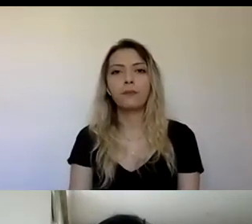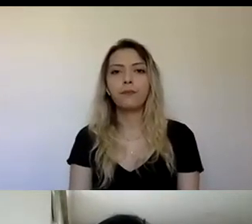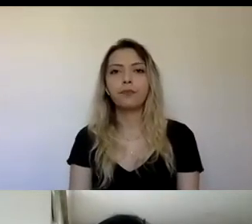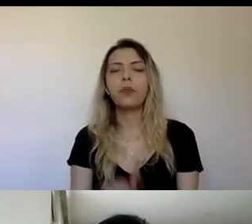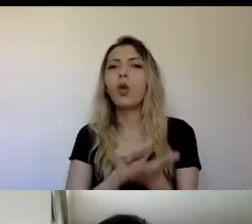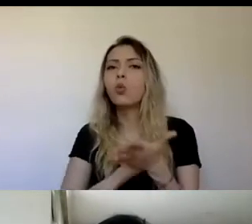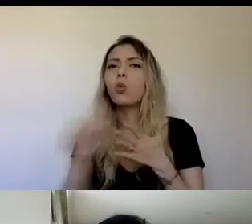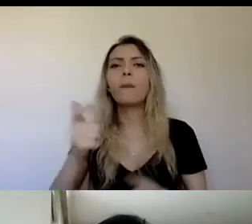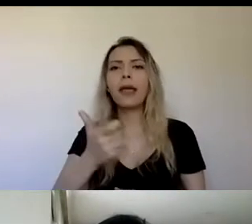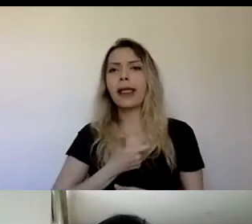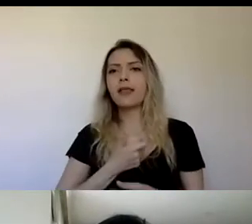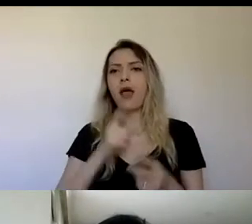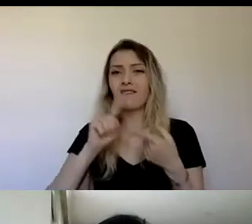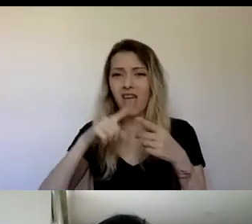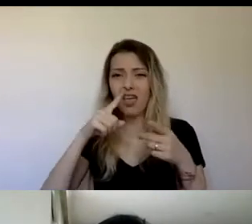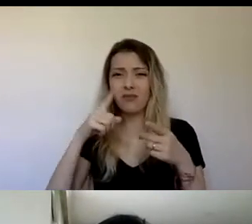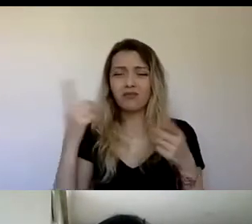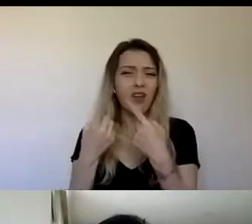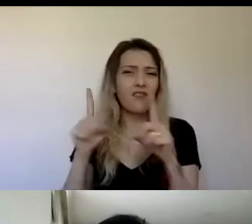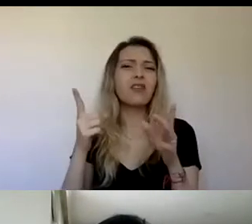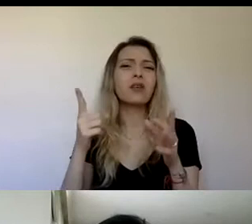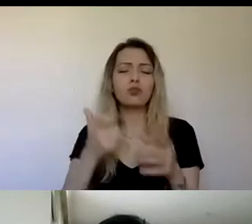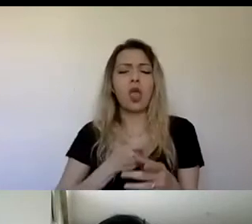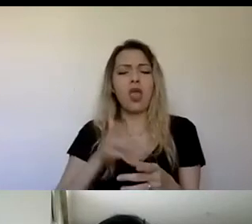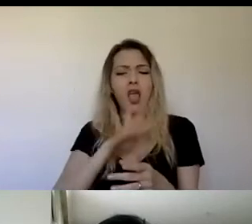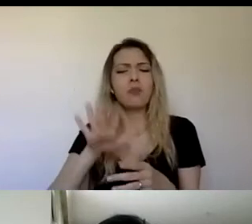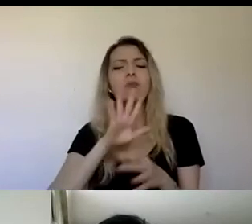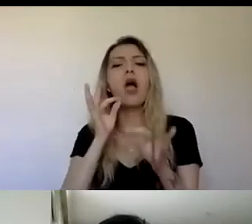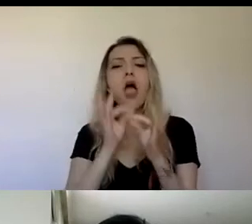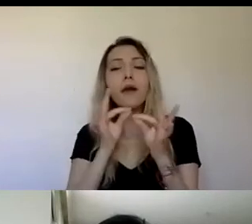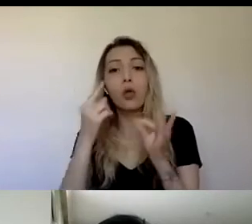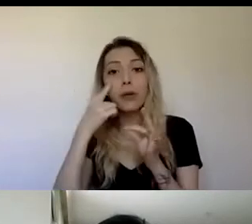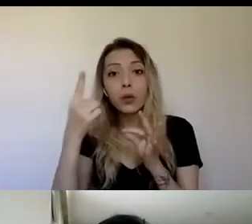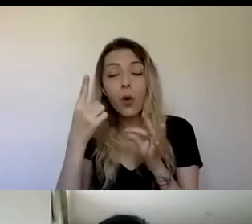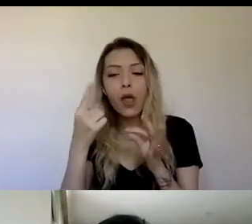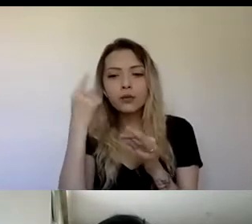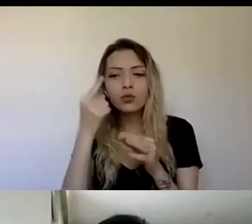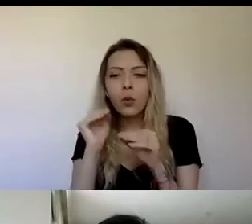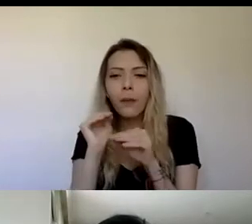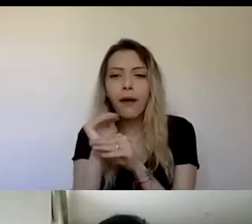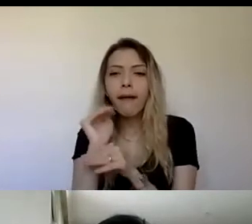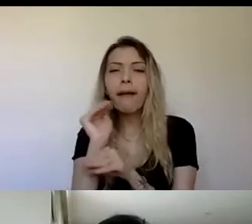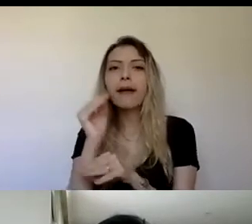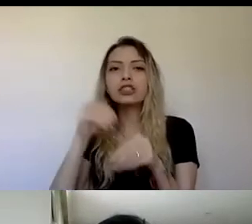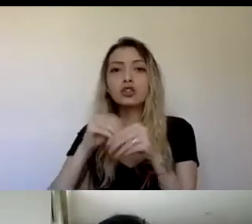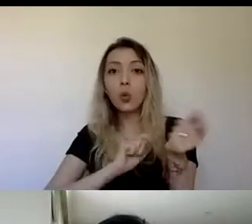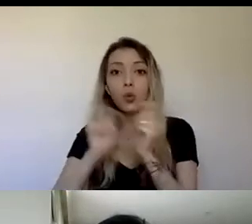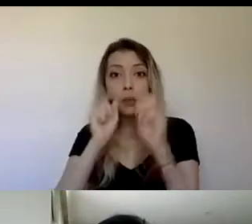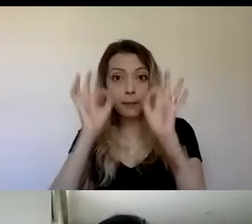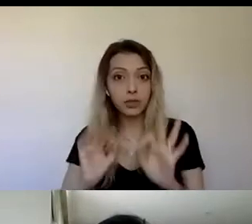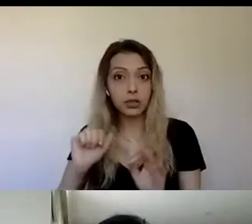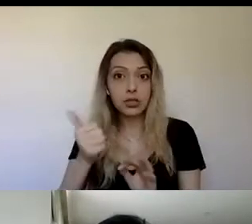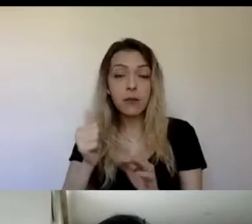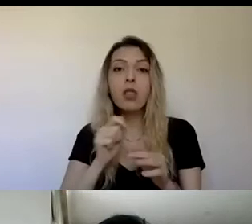yasalar ekonomi üzerinden düşünülüp hayata geçirildiği zaman, tüm politikalar